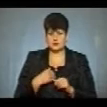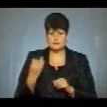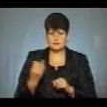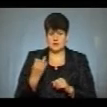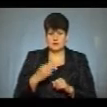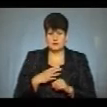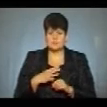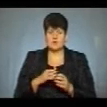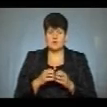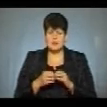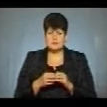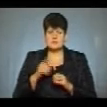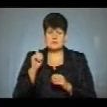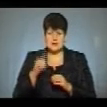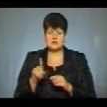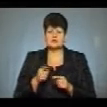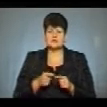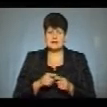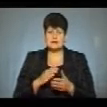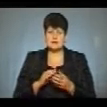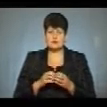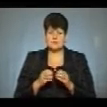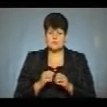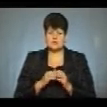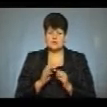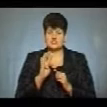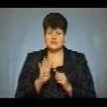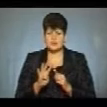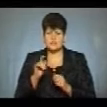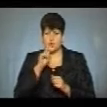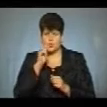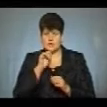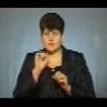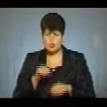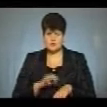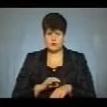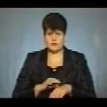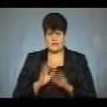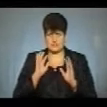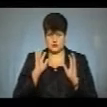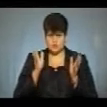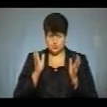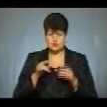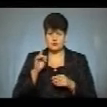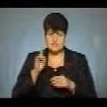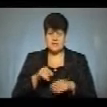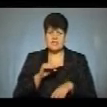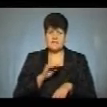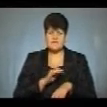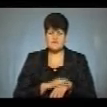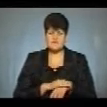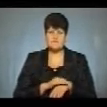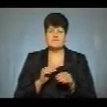проблемою, знали, що така є проблема, що кожен четвертий українець може захворіти інсультом. От, щоб знали про фактори